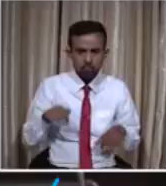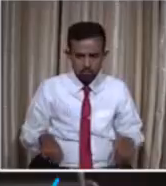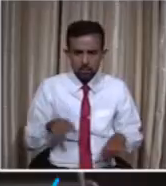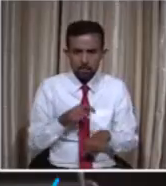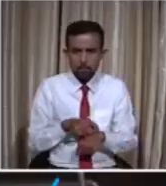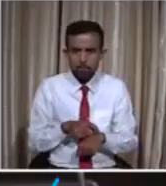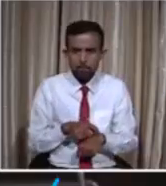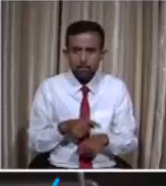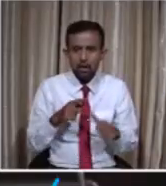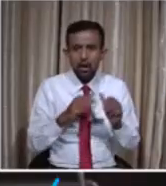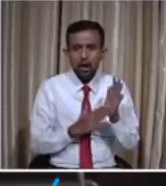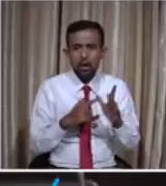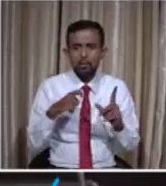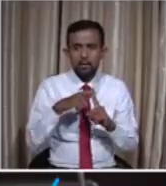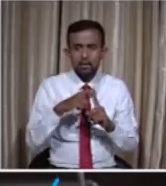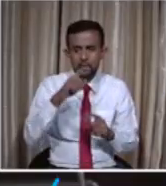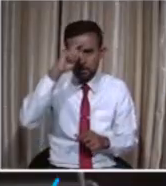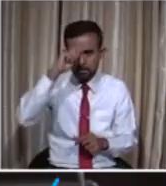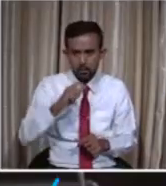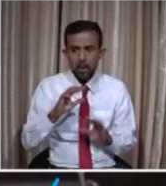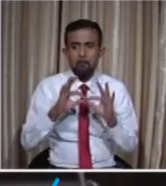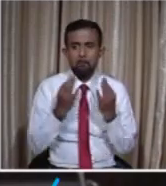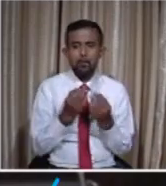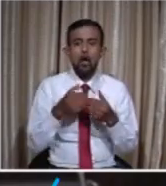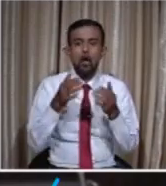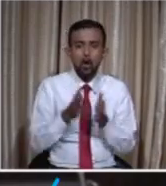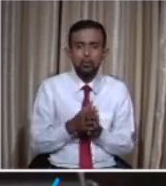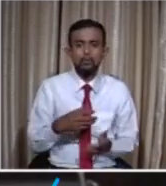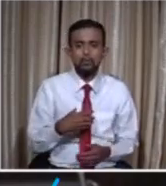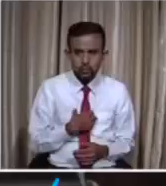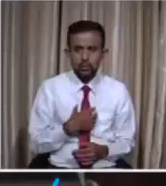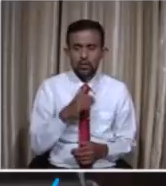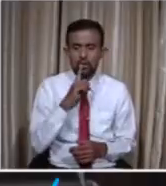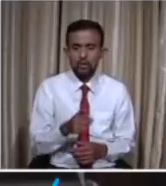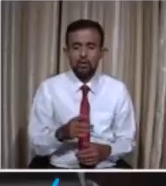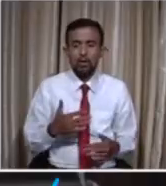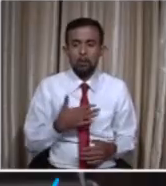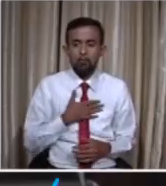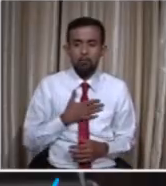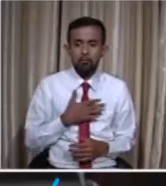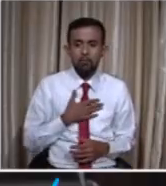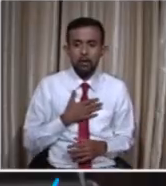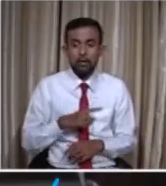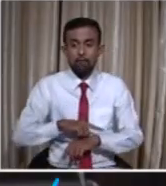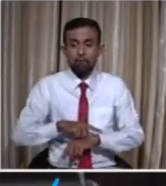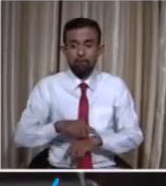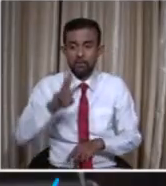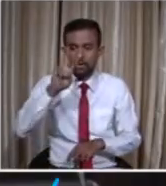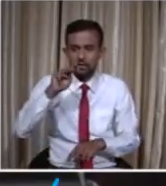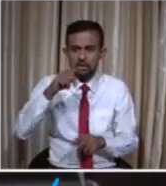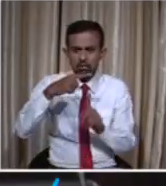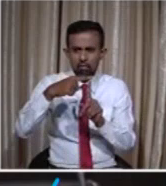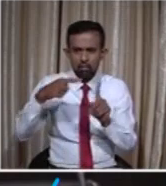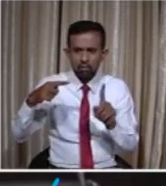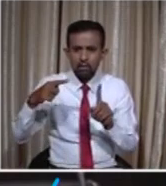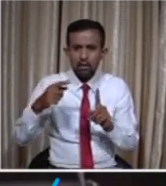අවස්ථාවේදී අමරකීර්ති අතුකෝරල මහත්මයා සහ ඒ පවුලේ සියලු දෙනාටම මගේ ශෝකය ප්‍රකාශ කරනවා. මගේ විනාඩි 30ක කතාවෙන් කෑල්ලක් අරගෙන